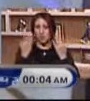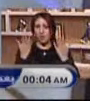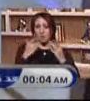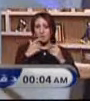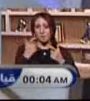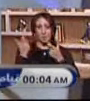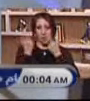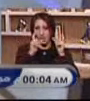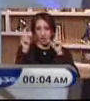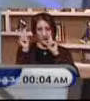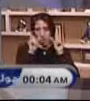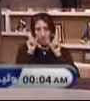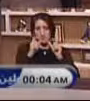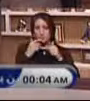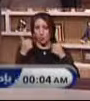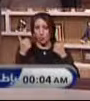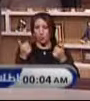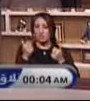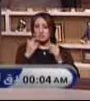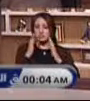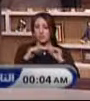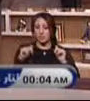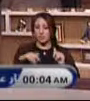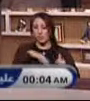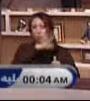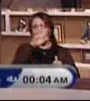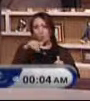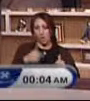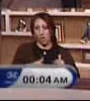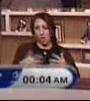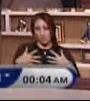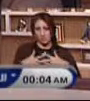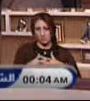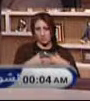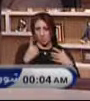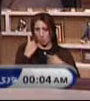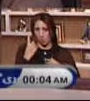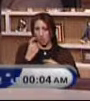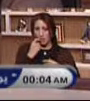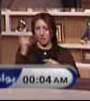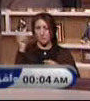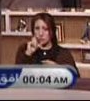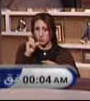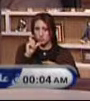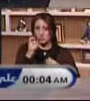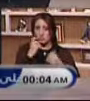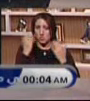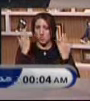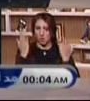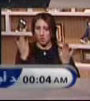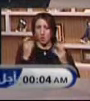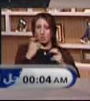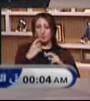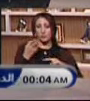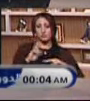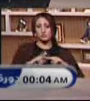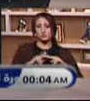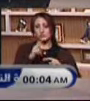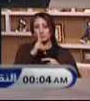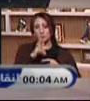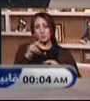والسلامه والسلم يا رب العالمين. اجعلنا على قلب رجل واحد. اللهم من اراد بها والمسلمين سوءا فردد اللهم سوءه اليه،